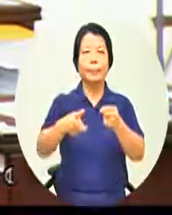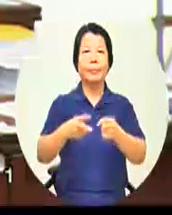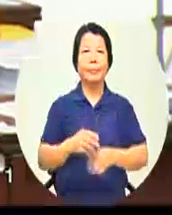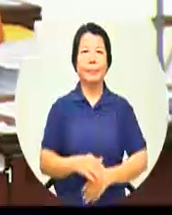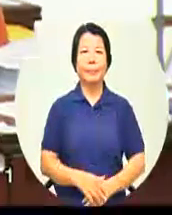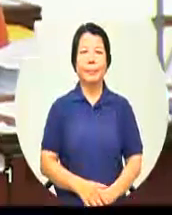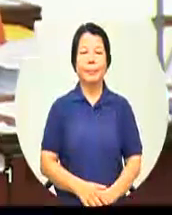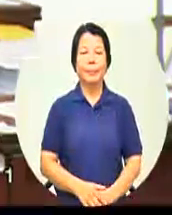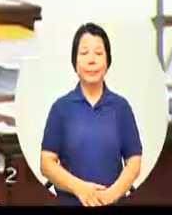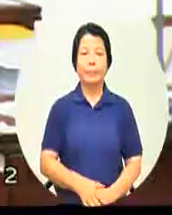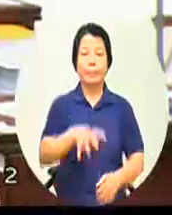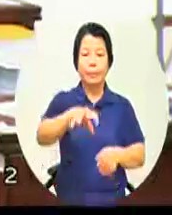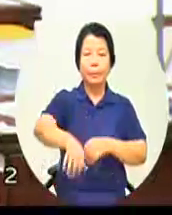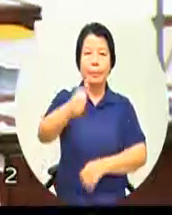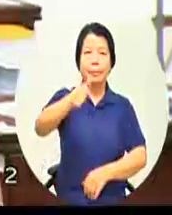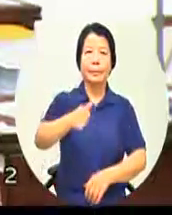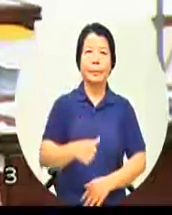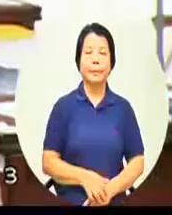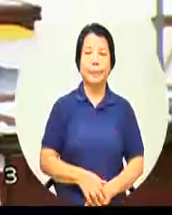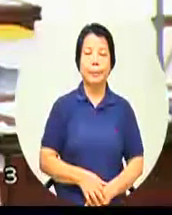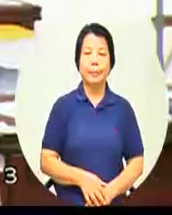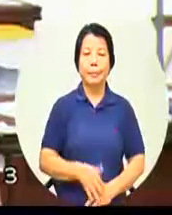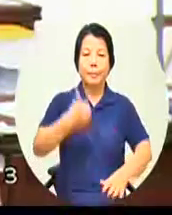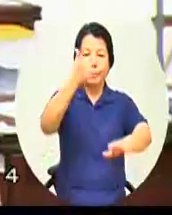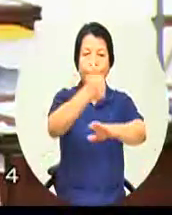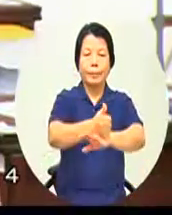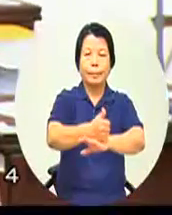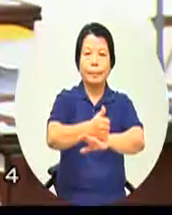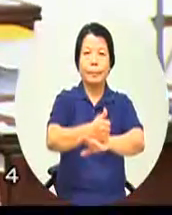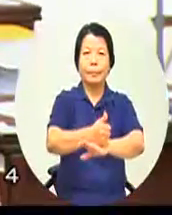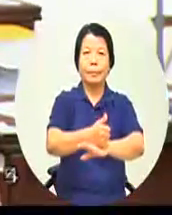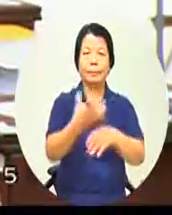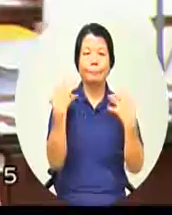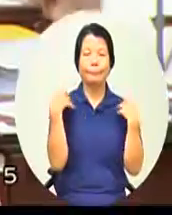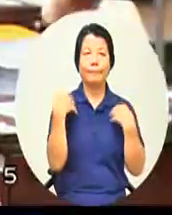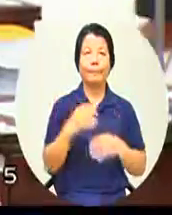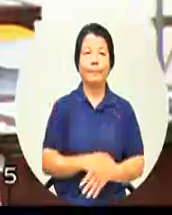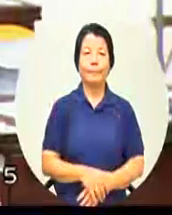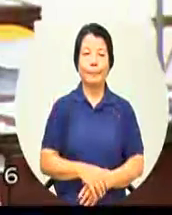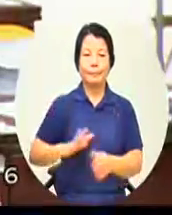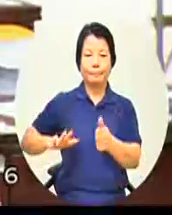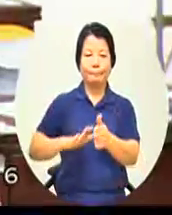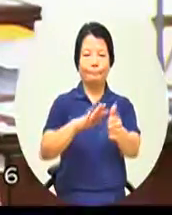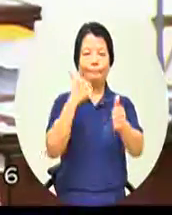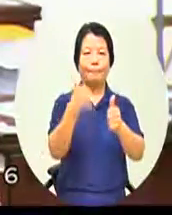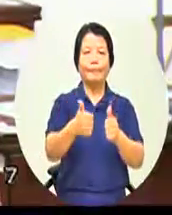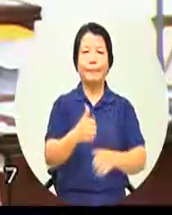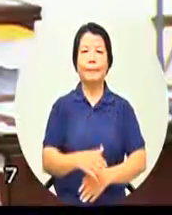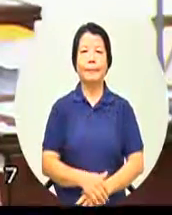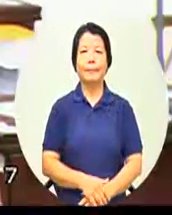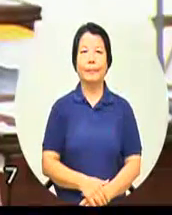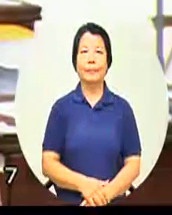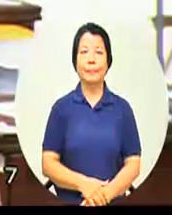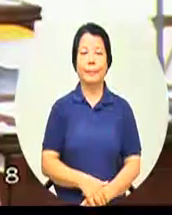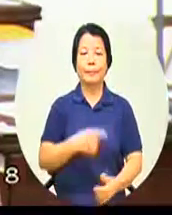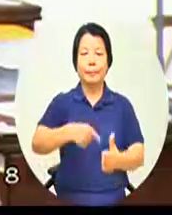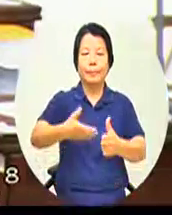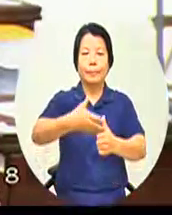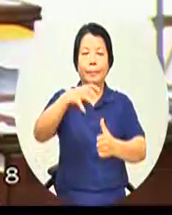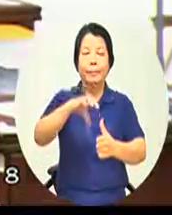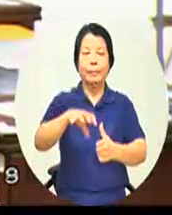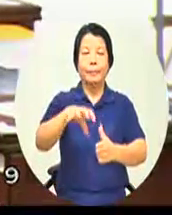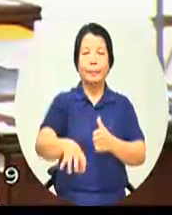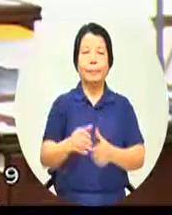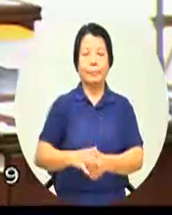谢谢局长。你来做局长对不对？我觉得说领导了也不错啦，真的是在教育局在领导之下对